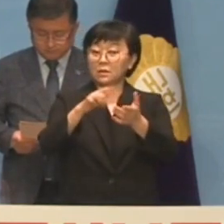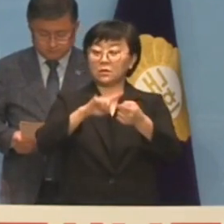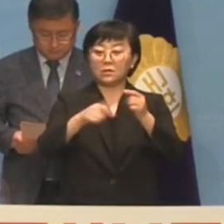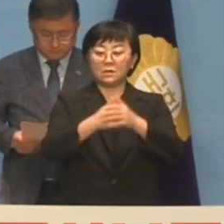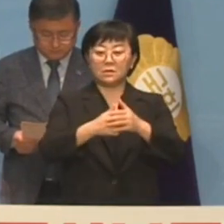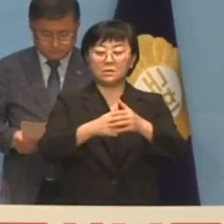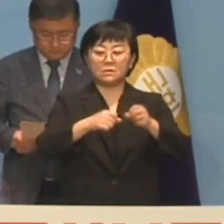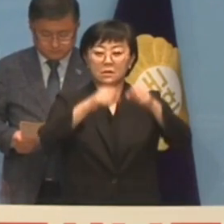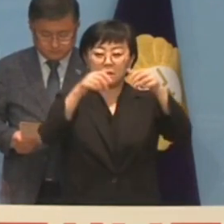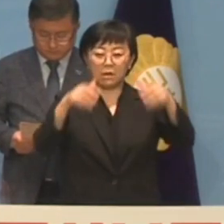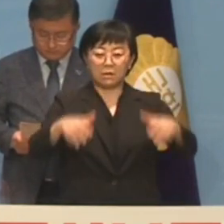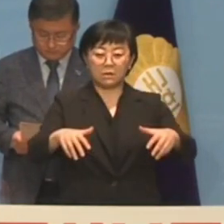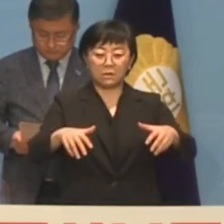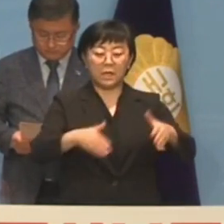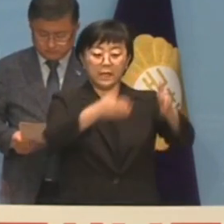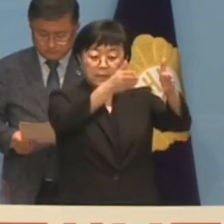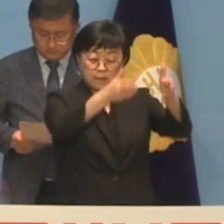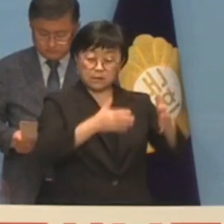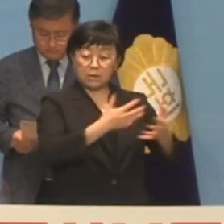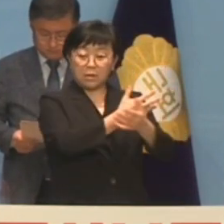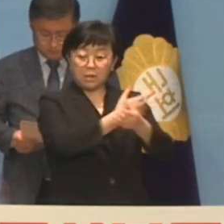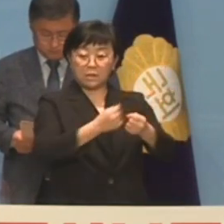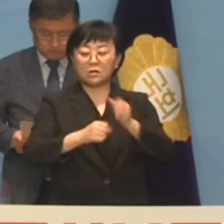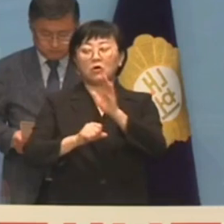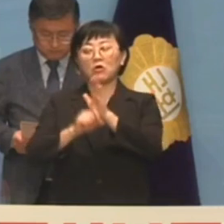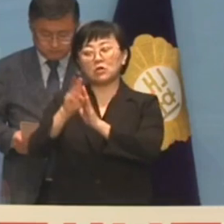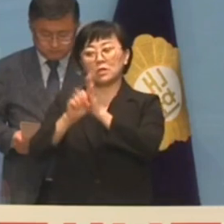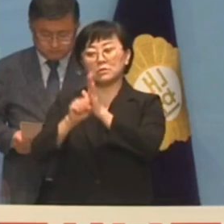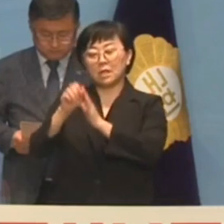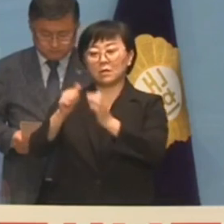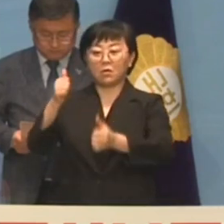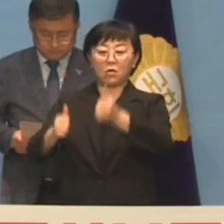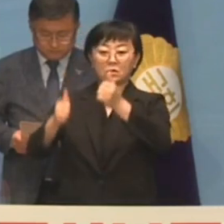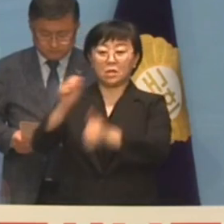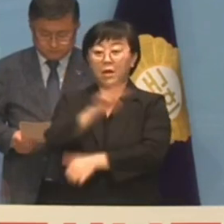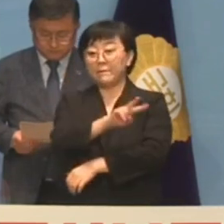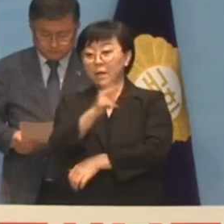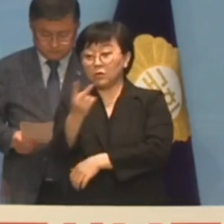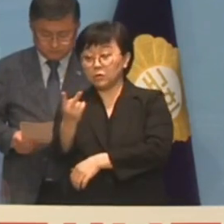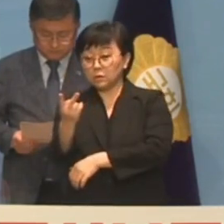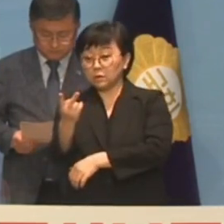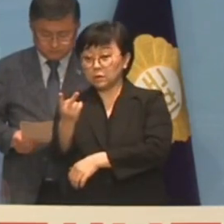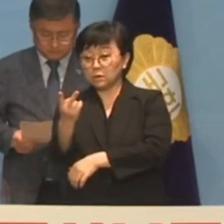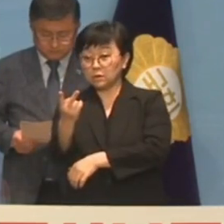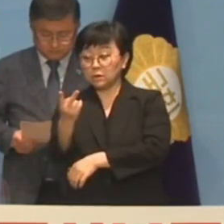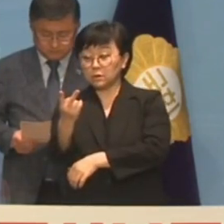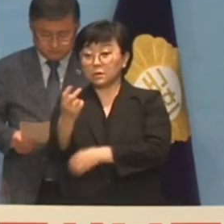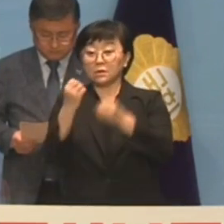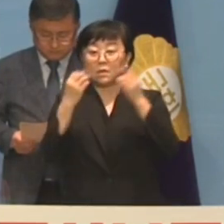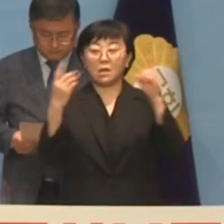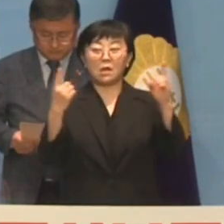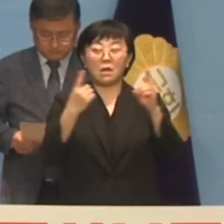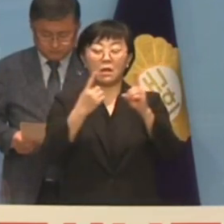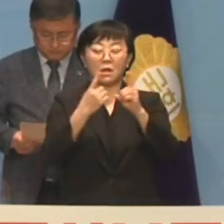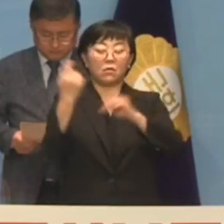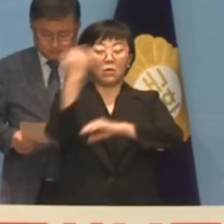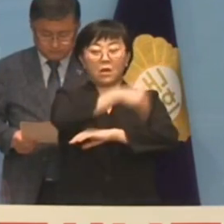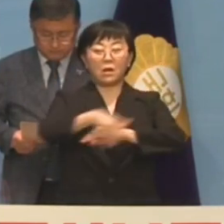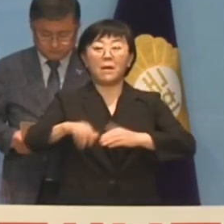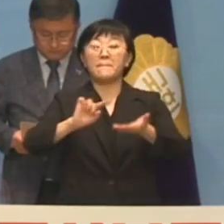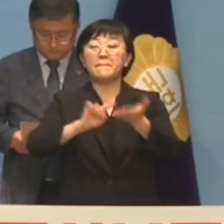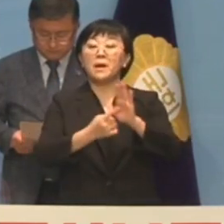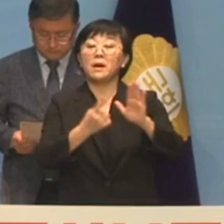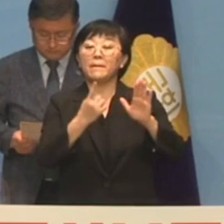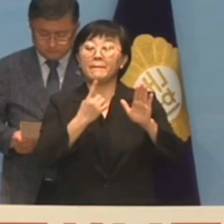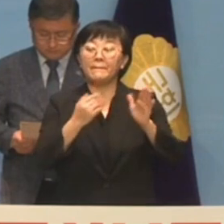수의계약에서 입찰 경쟁 입찰 방식으로 전환하겠다는 계획을